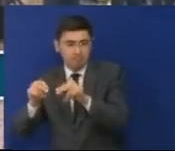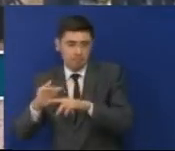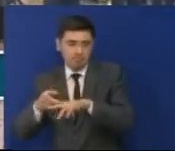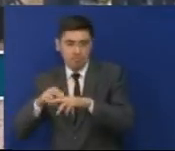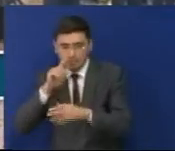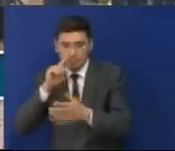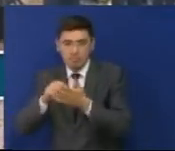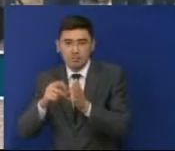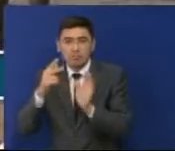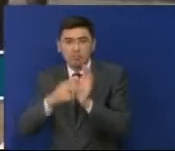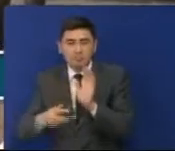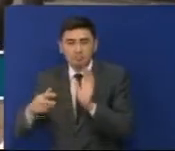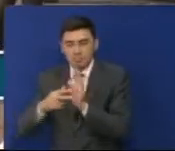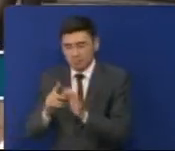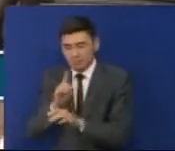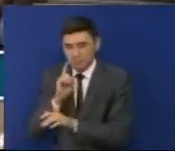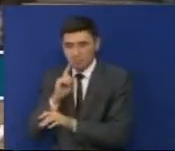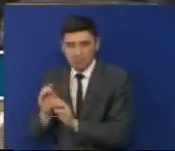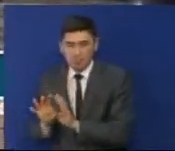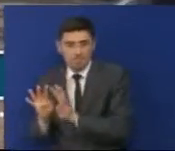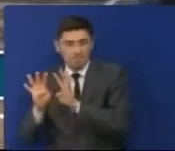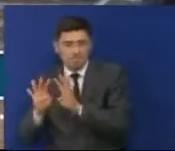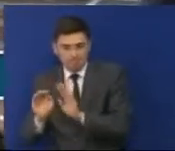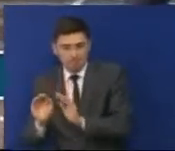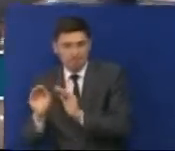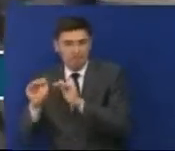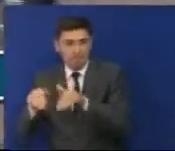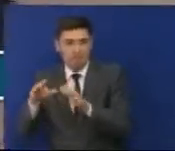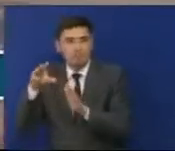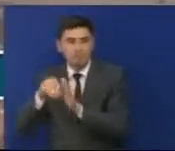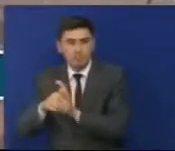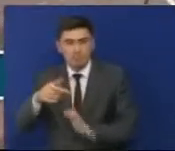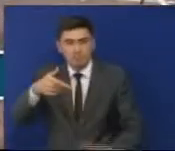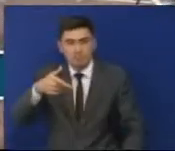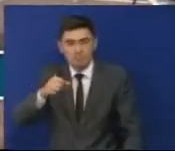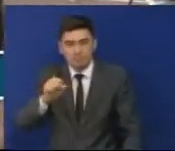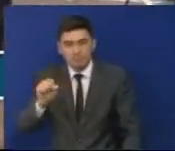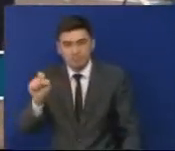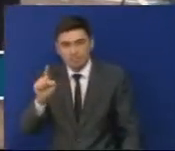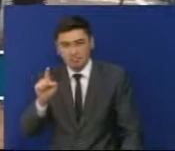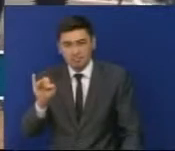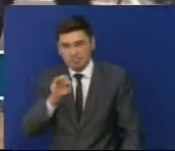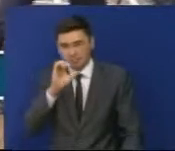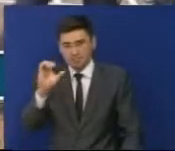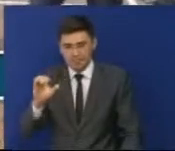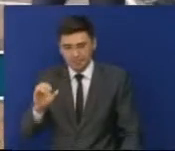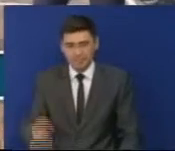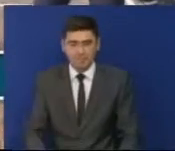жиынына 88 жас ұлан қатысты. Солардың бірі Жалғас Ғазизов. Мен Ғазиз Жалғас жас ұлан